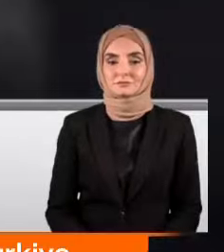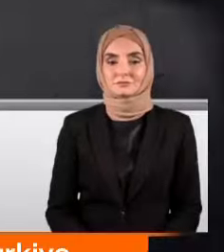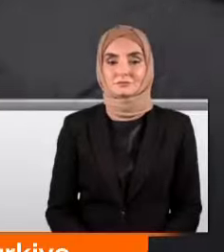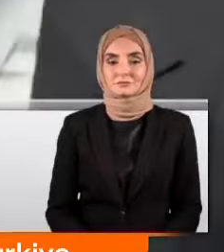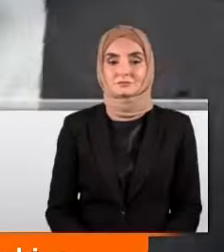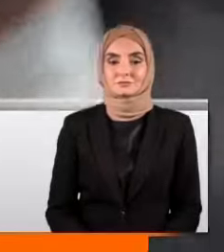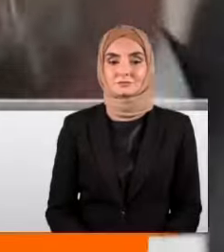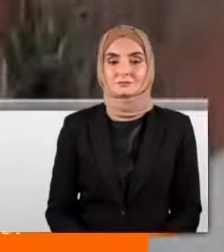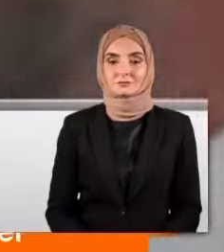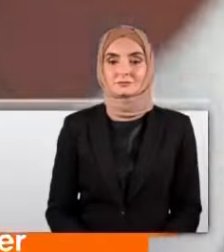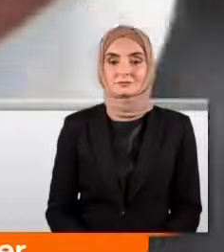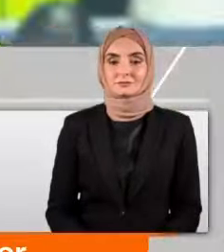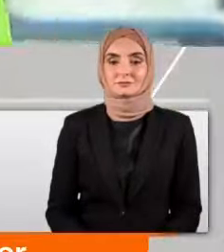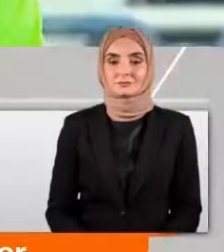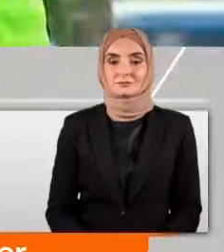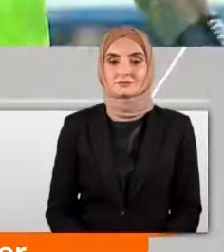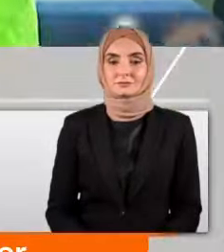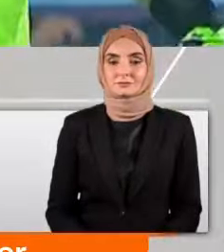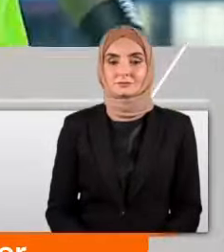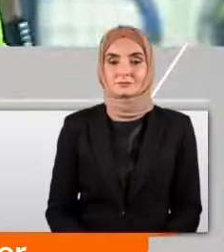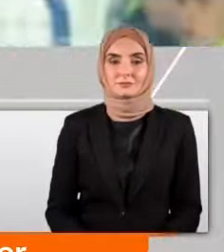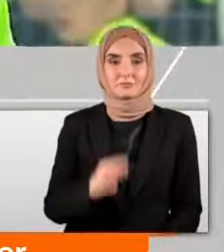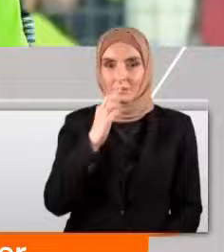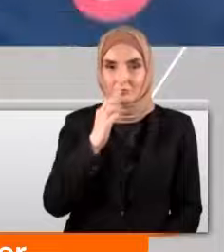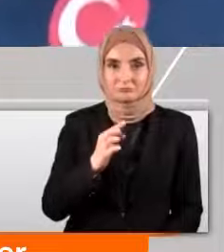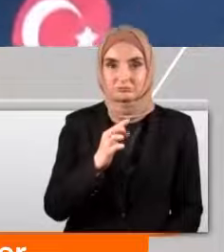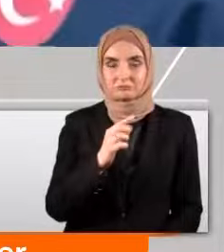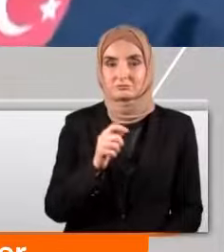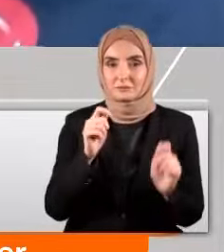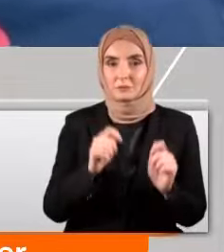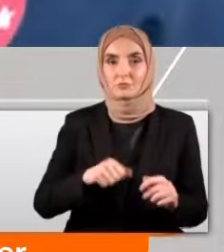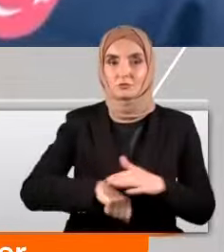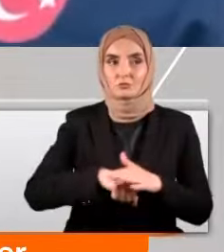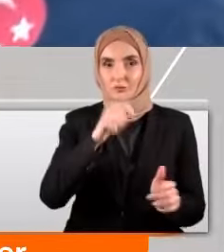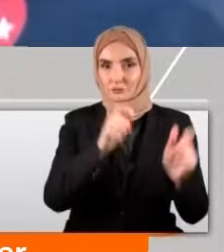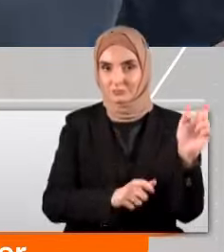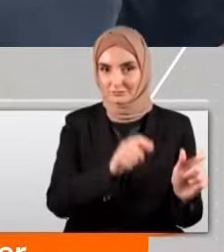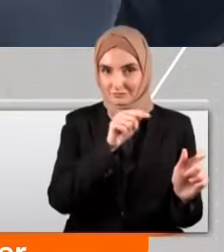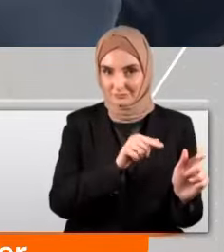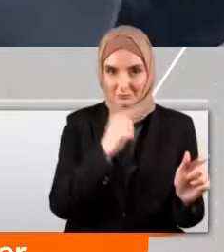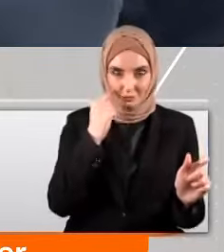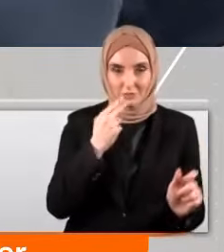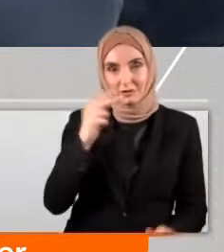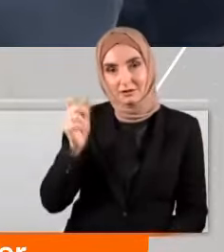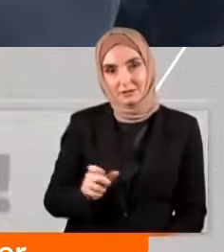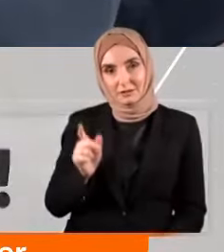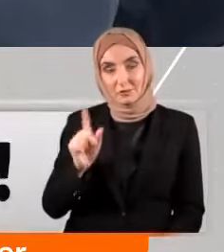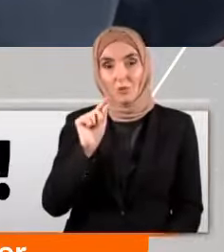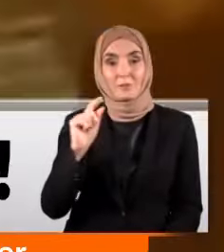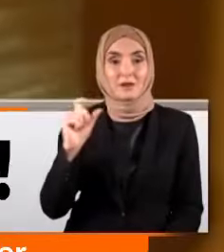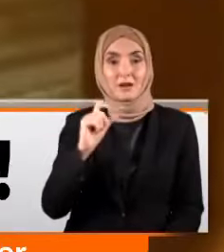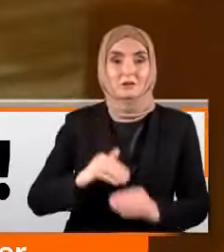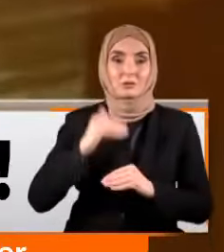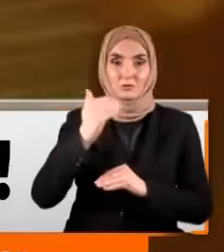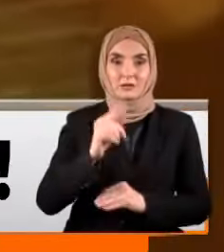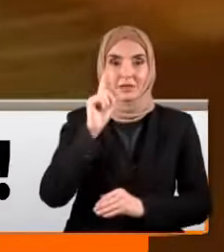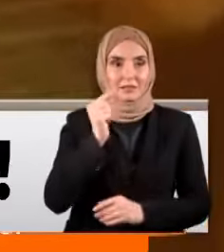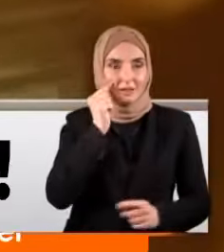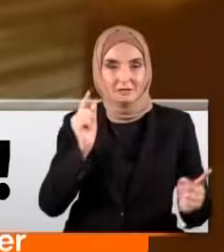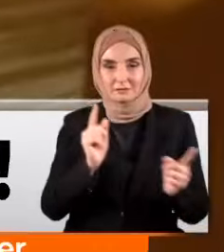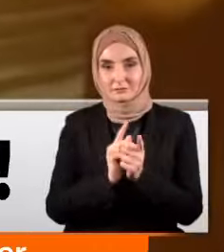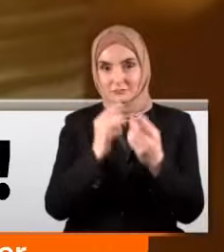Mahkemeye ilişkin bir şeyler söyleyeceğiz. Kapıya dikkat edin. Dolandırdığı futbolcularla 11 ay sonra ilk kez yüz yüzeydi. 26 milyon